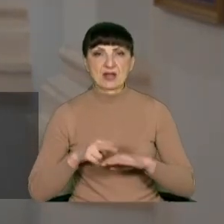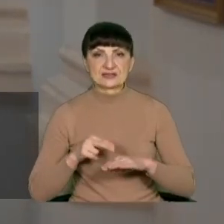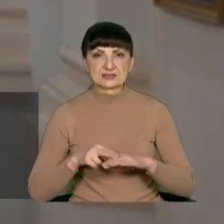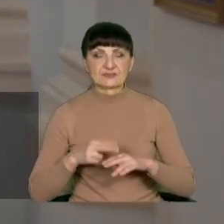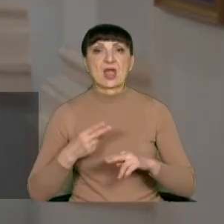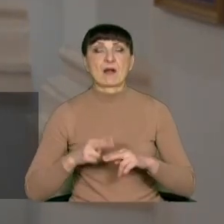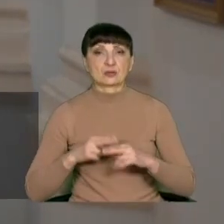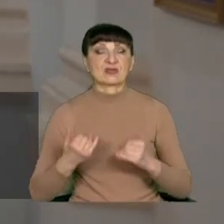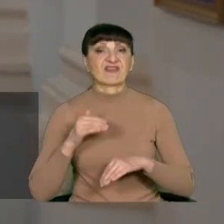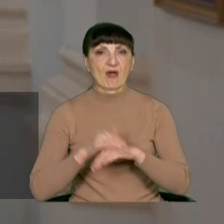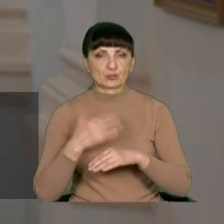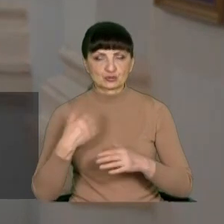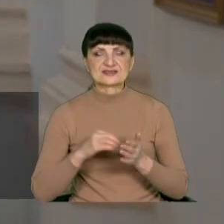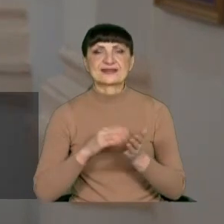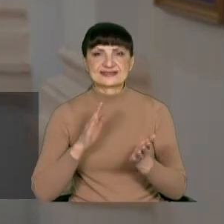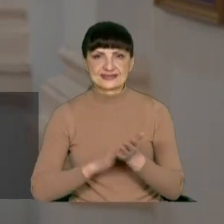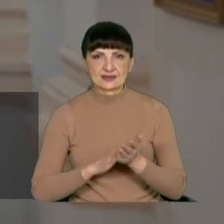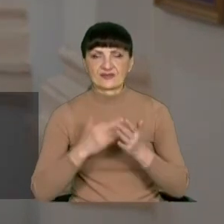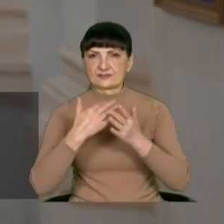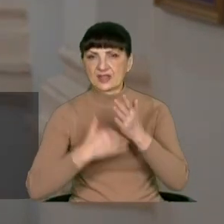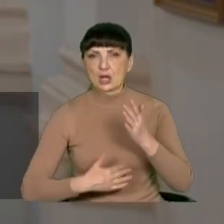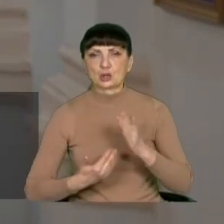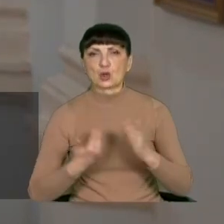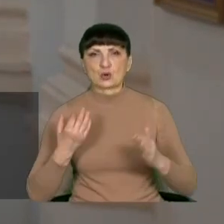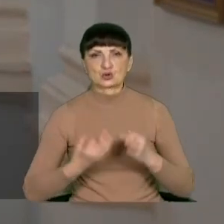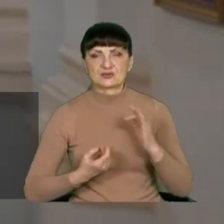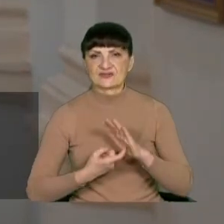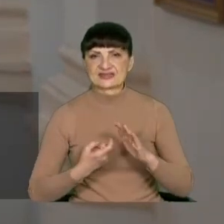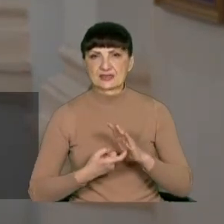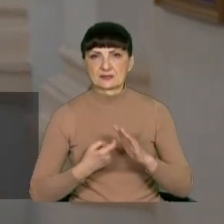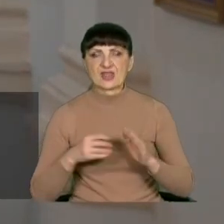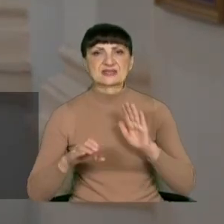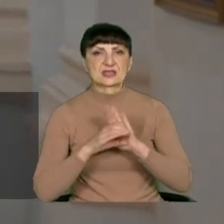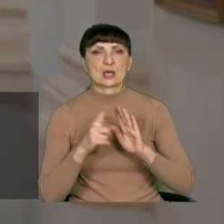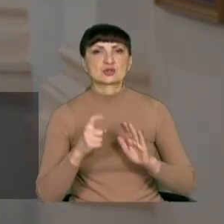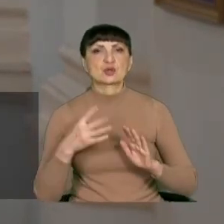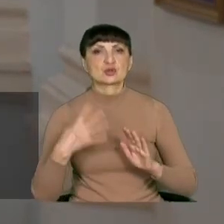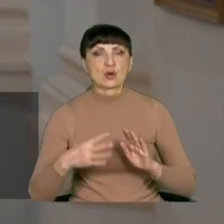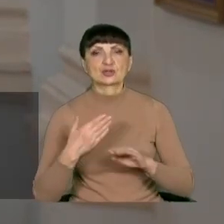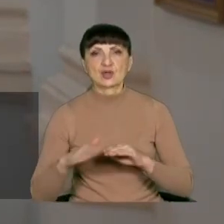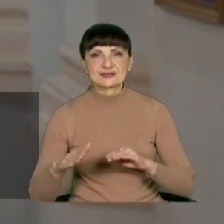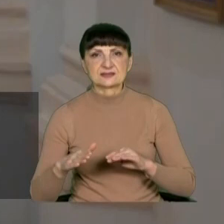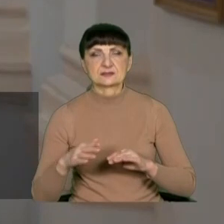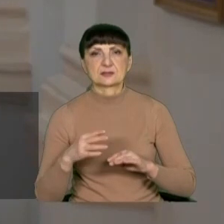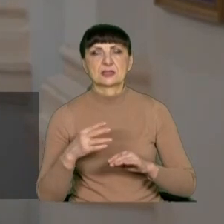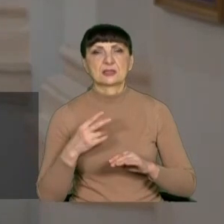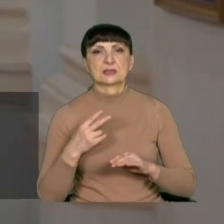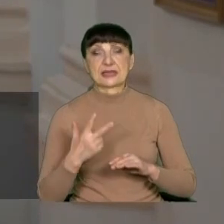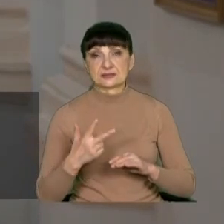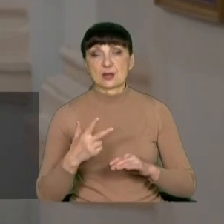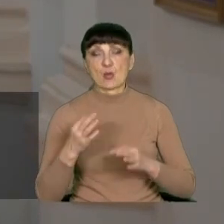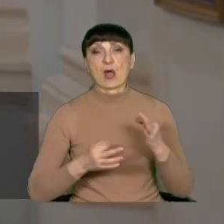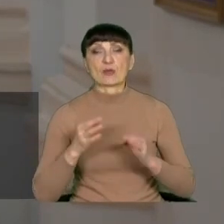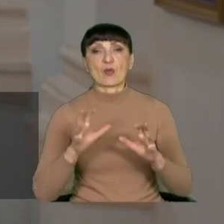которому на данный факт зарегистрирован в единый реестр досудебного расследования по статье 140, части 2 Уголовного кодекса Республики